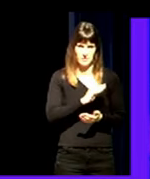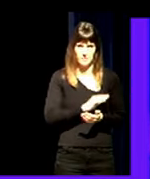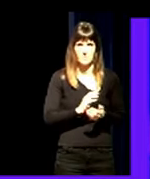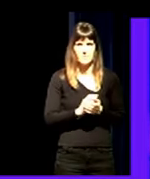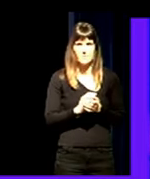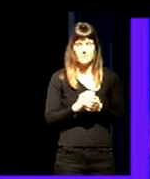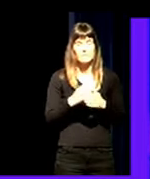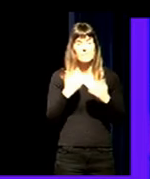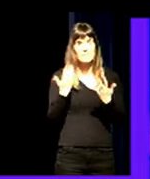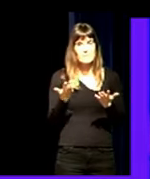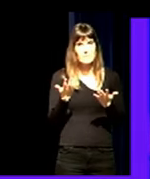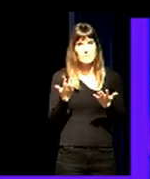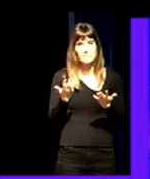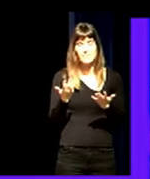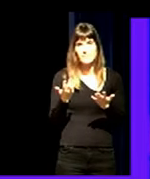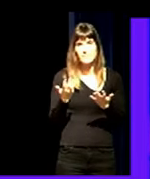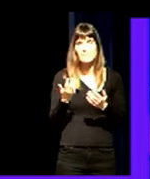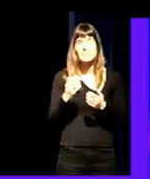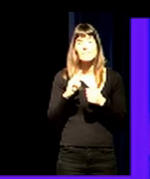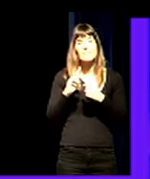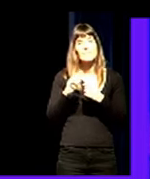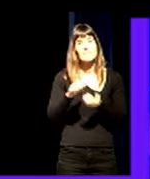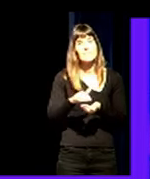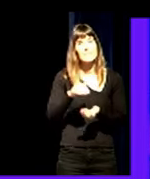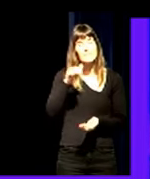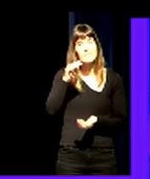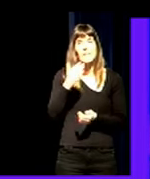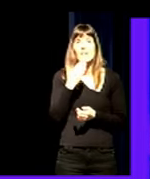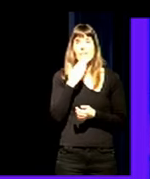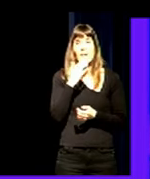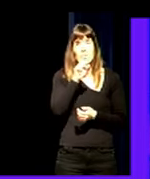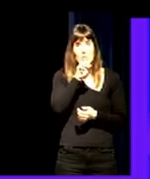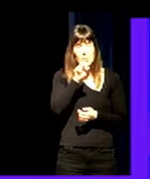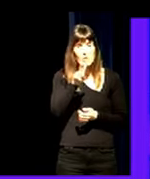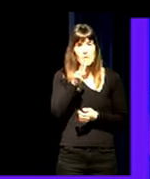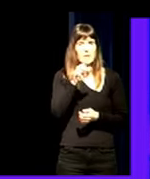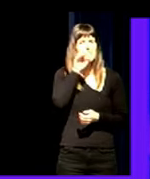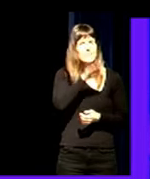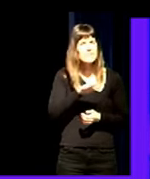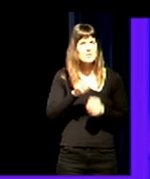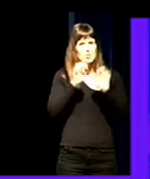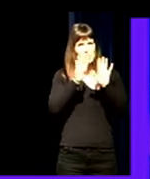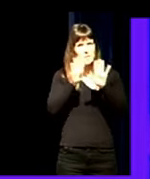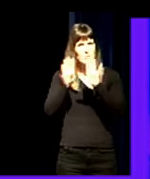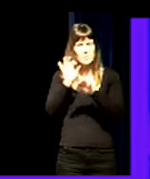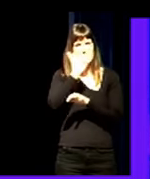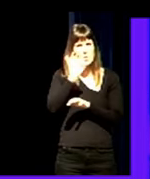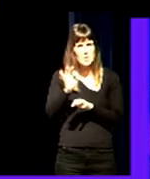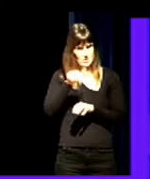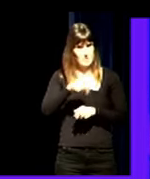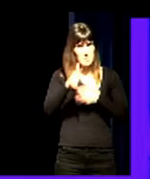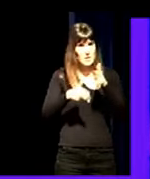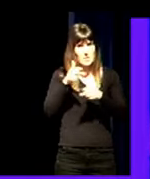Claro, amabe urtekin Euskadiko eguneko da blogetan nahi atzien, jazari sozial bateko. Amabe urtekin, bale?